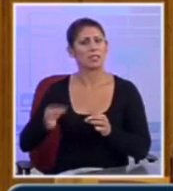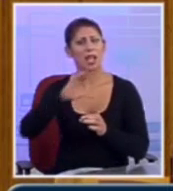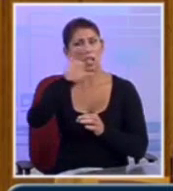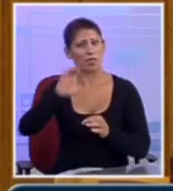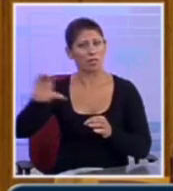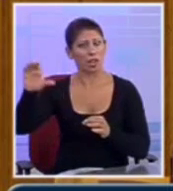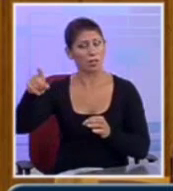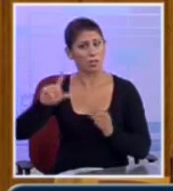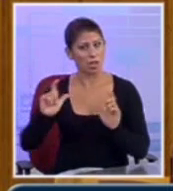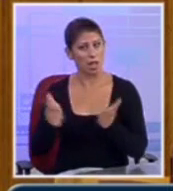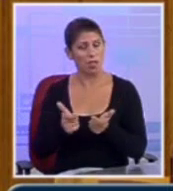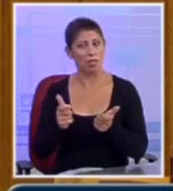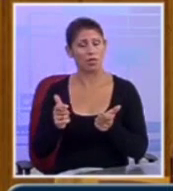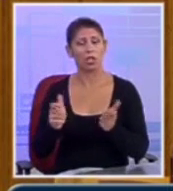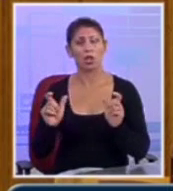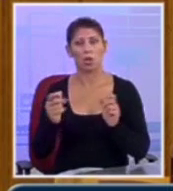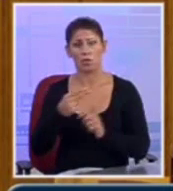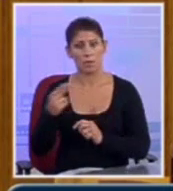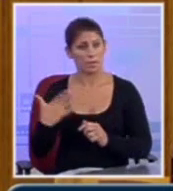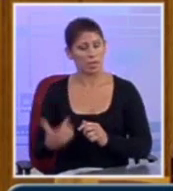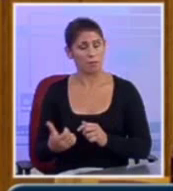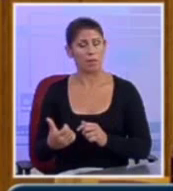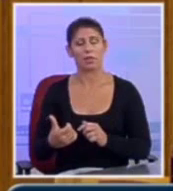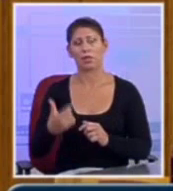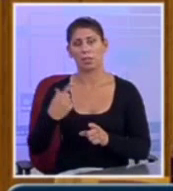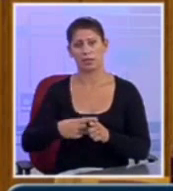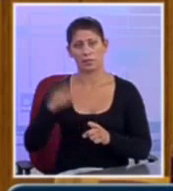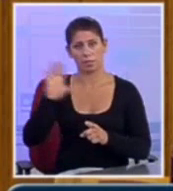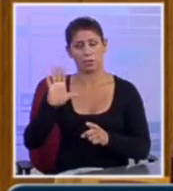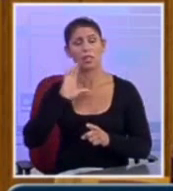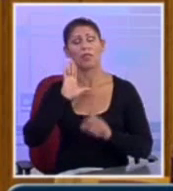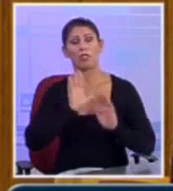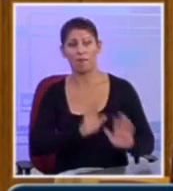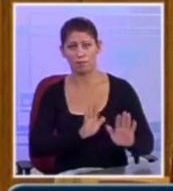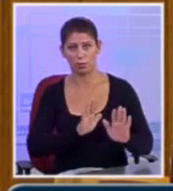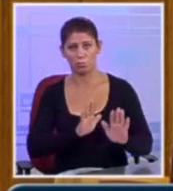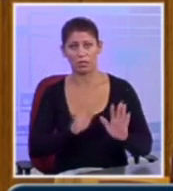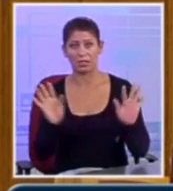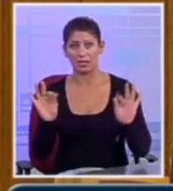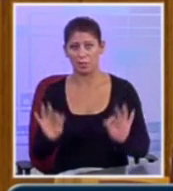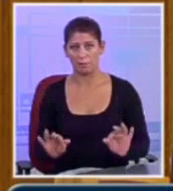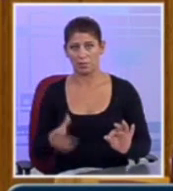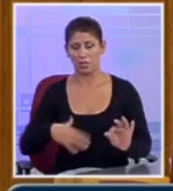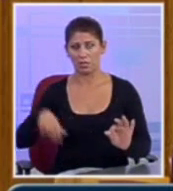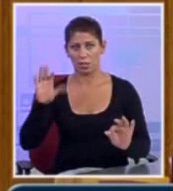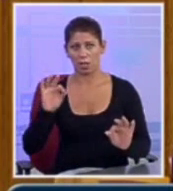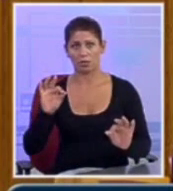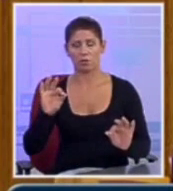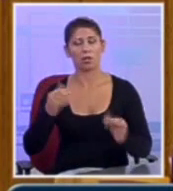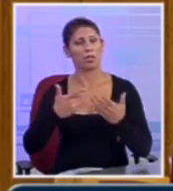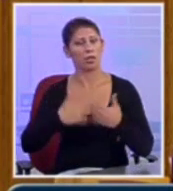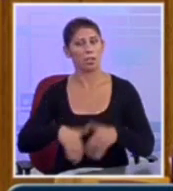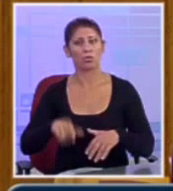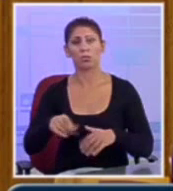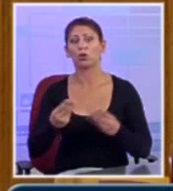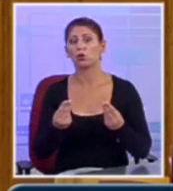επίσης εθνικό θέμα να υπάρχει ελληνική τηλεόραση. Και βέβαια δεν θα αφήσουμε τις ρυθμιστικές αρχές να λειτουργούν